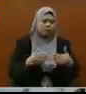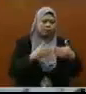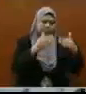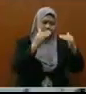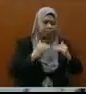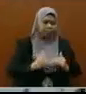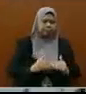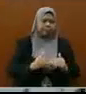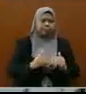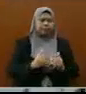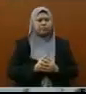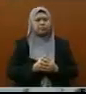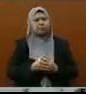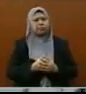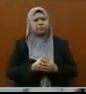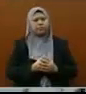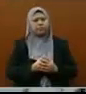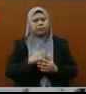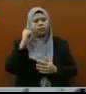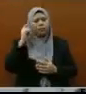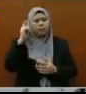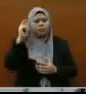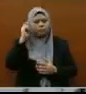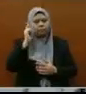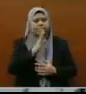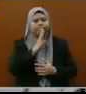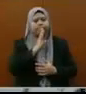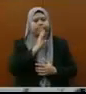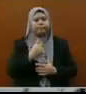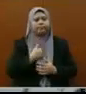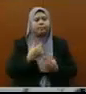Speaker, saya juga ingin mengambil